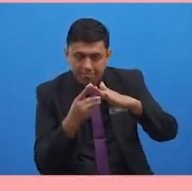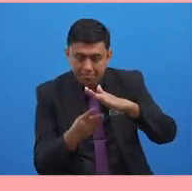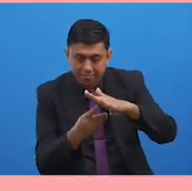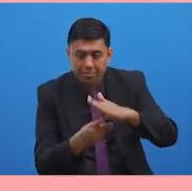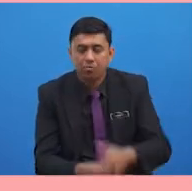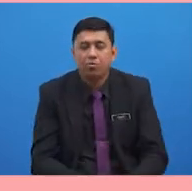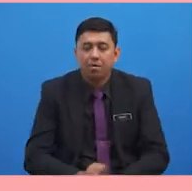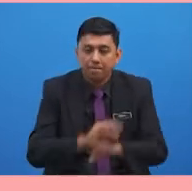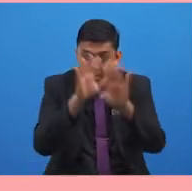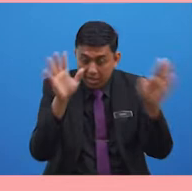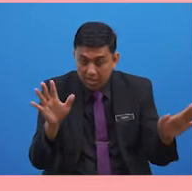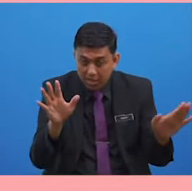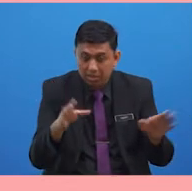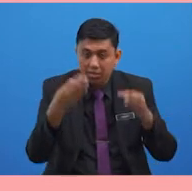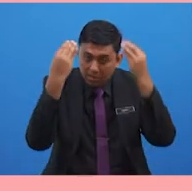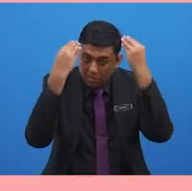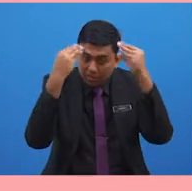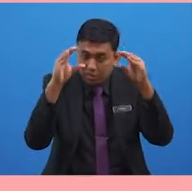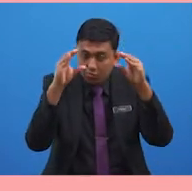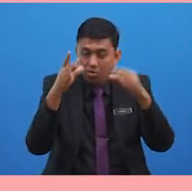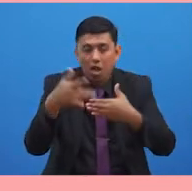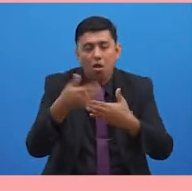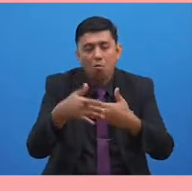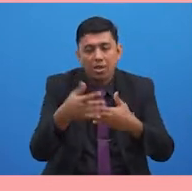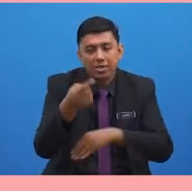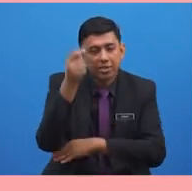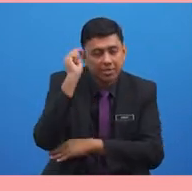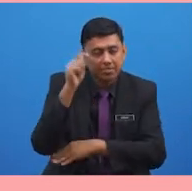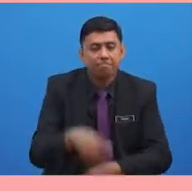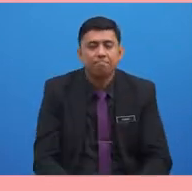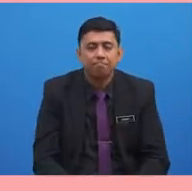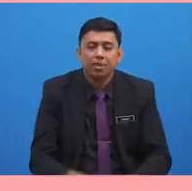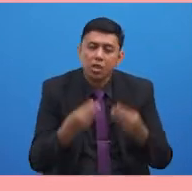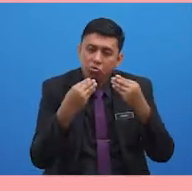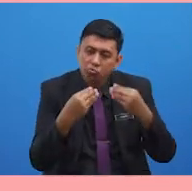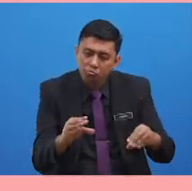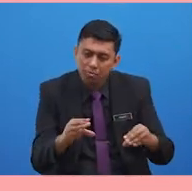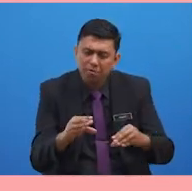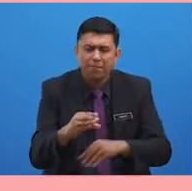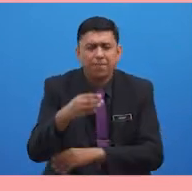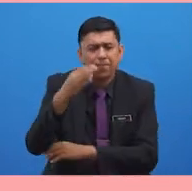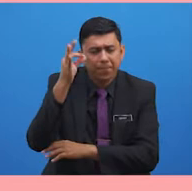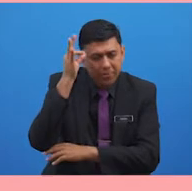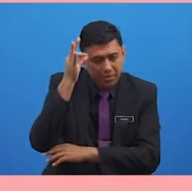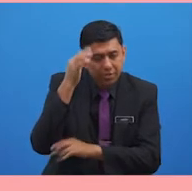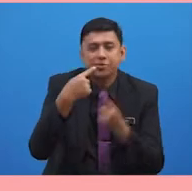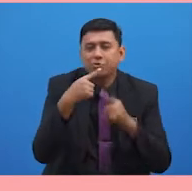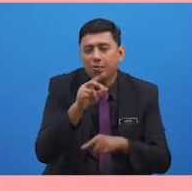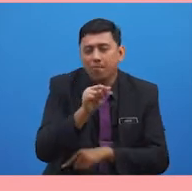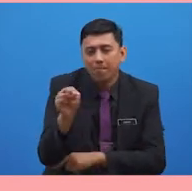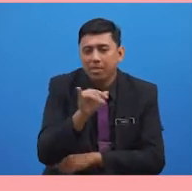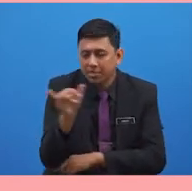Berdasarkan penerangan cikgu pada awal rancangan tadi, cuba pelajar fikirkan